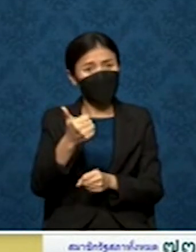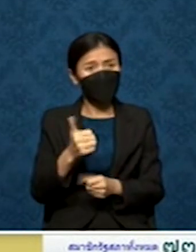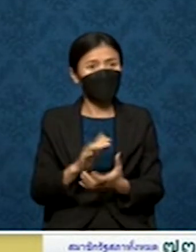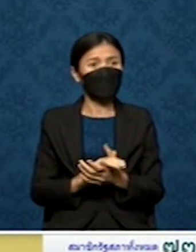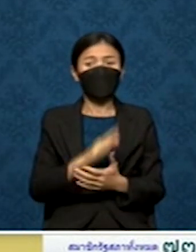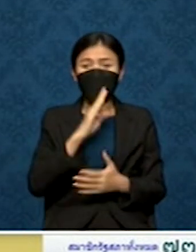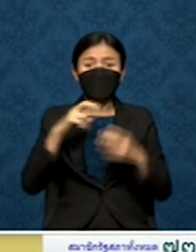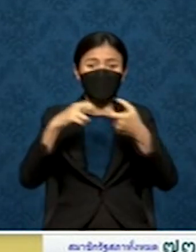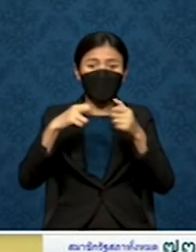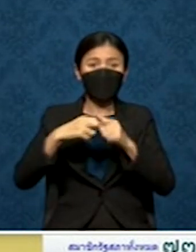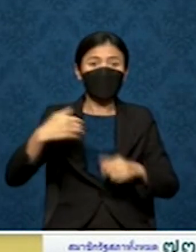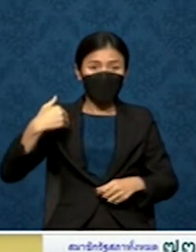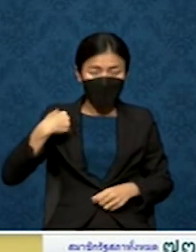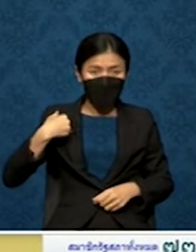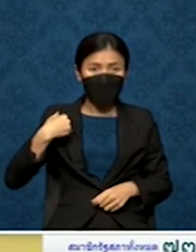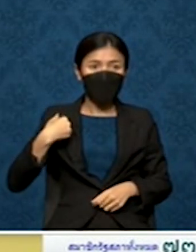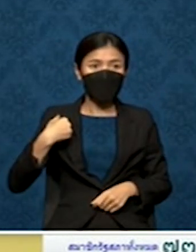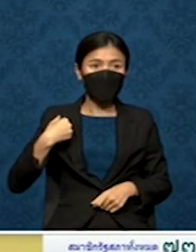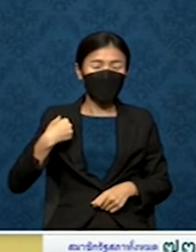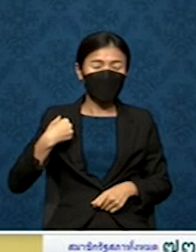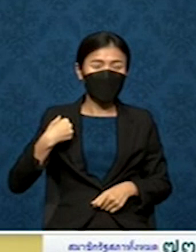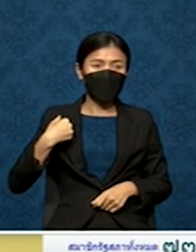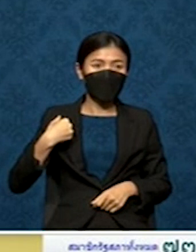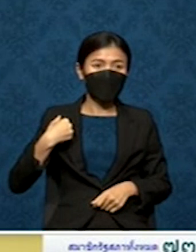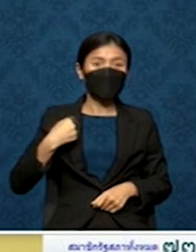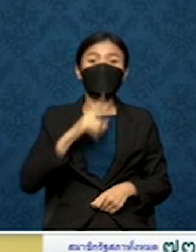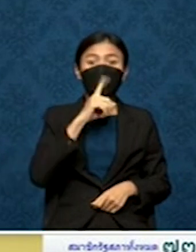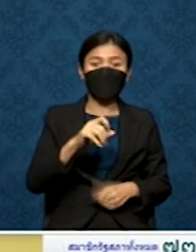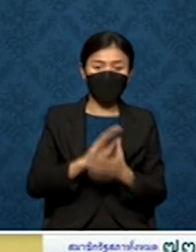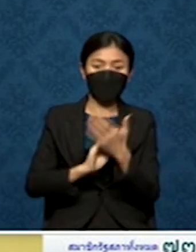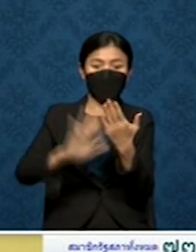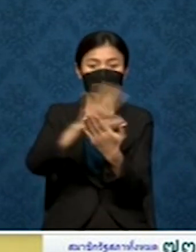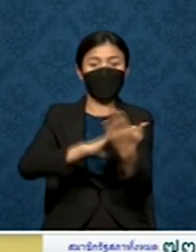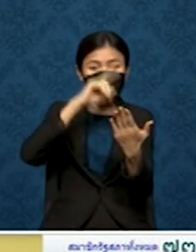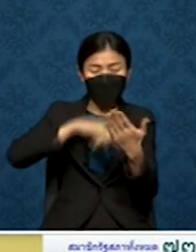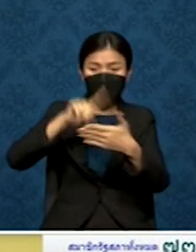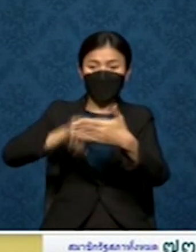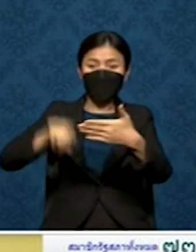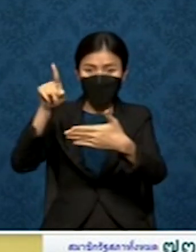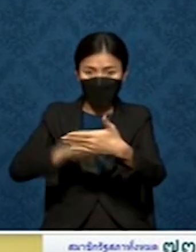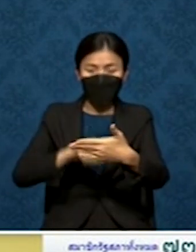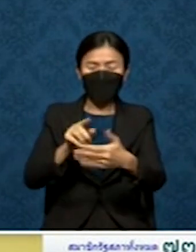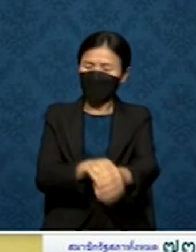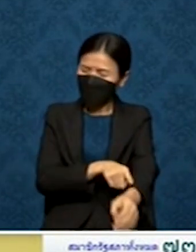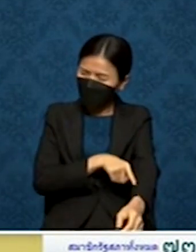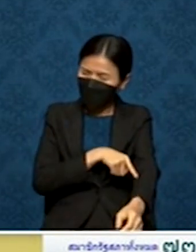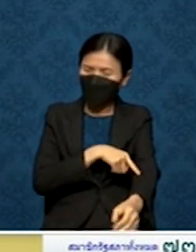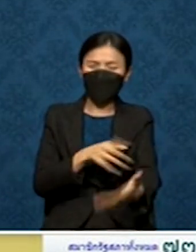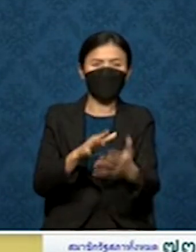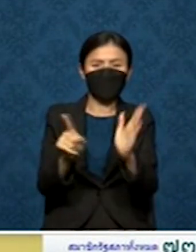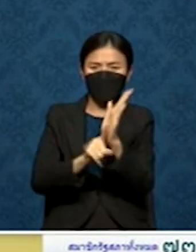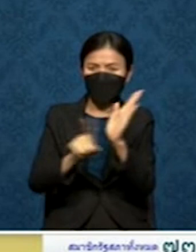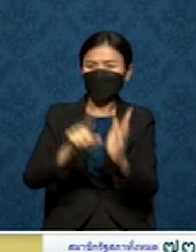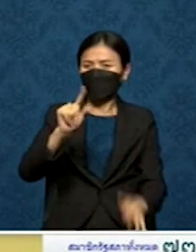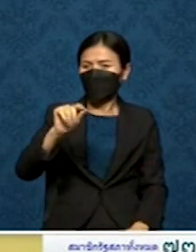ปัญหาเนี่ยท่านฮะถามว่าการเลือกตั้งประเทศเราเนี่ยมีมากว่า28ครั้งรัฐธรรม